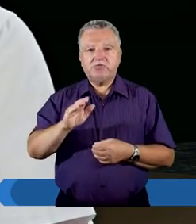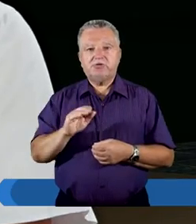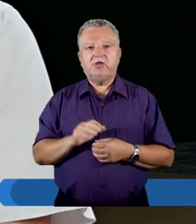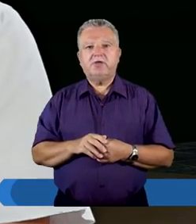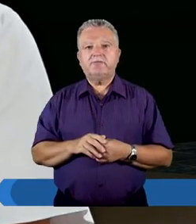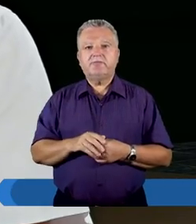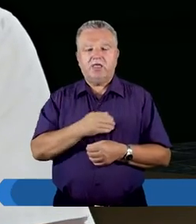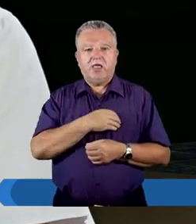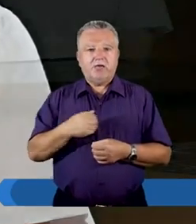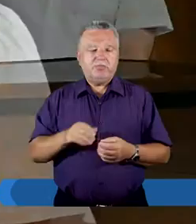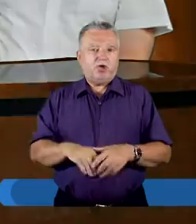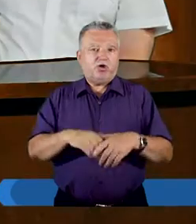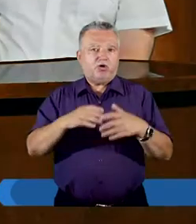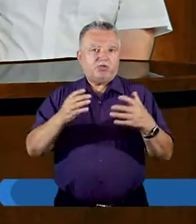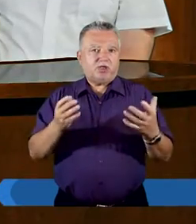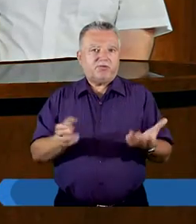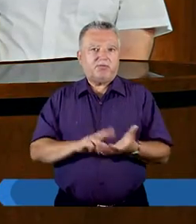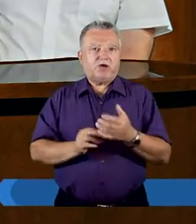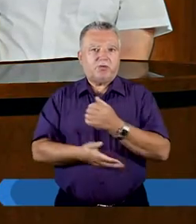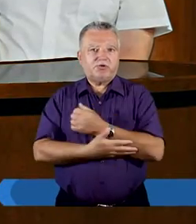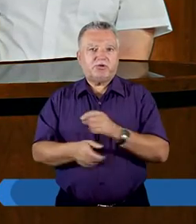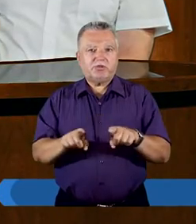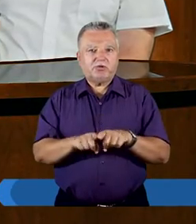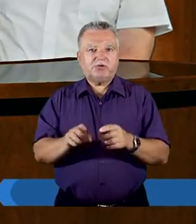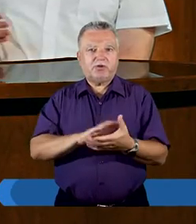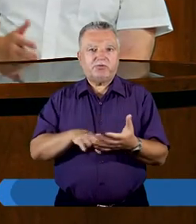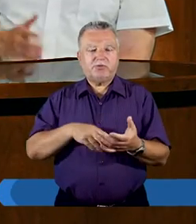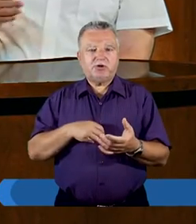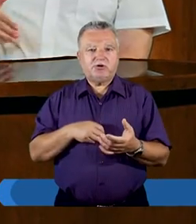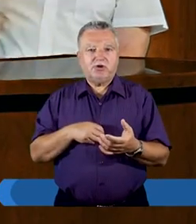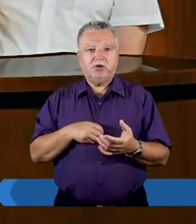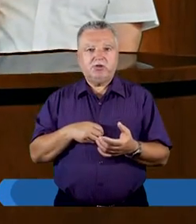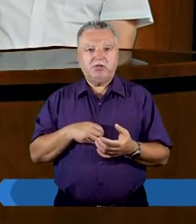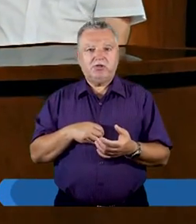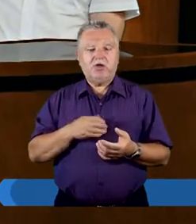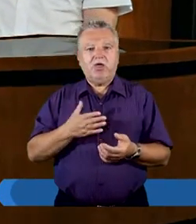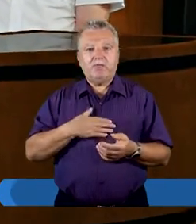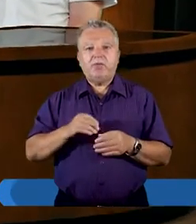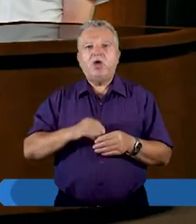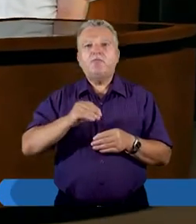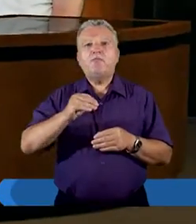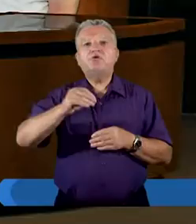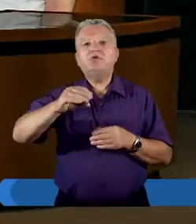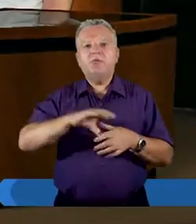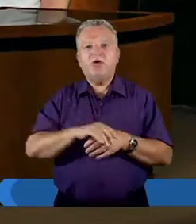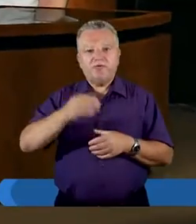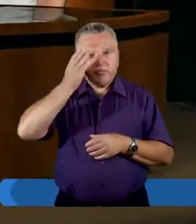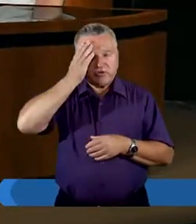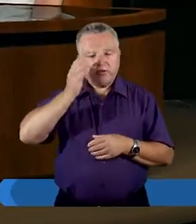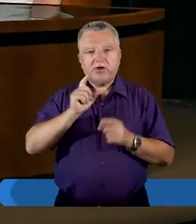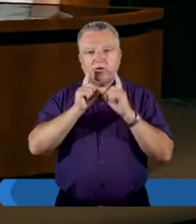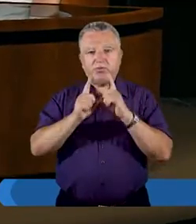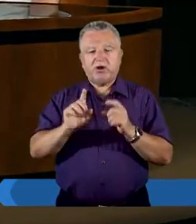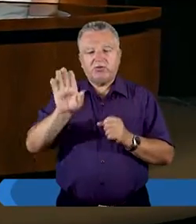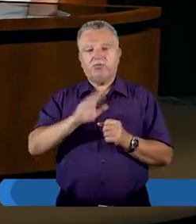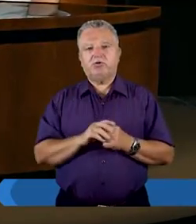Czyli my odkrywamy cały czas na podstawie tego samego Pisma Świętego, mamy postęp w poznawaniu spraw Bożych i zrozumienia